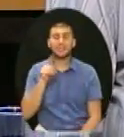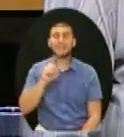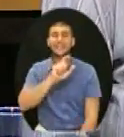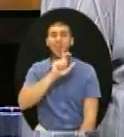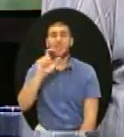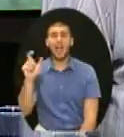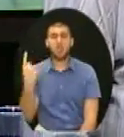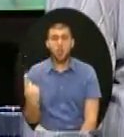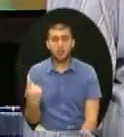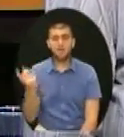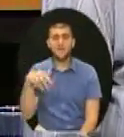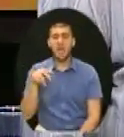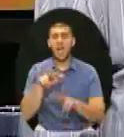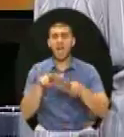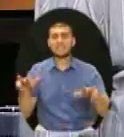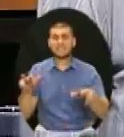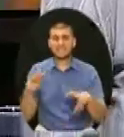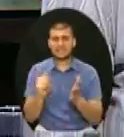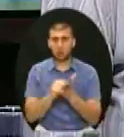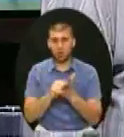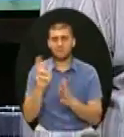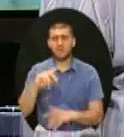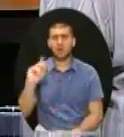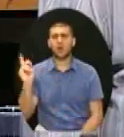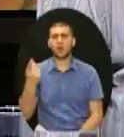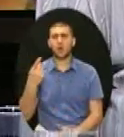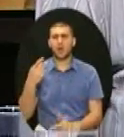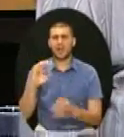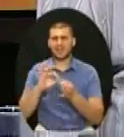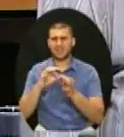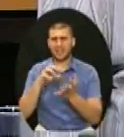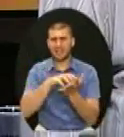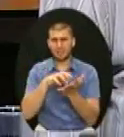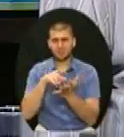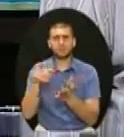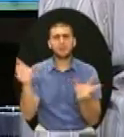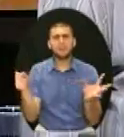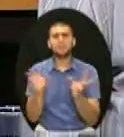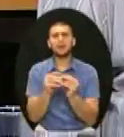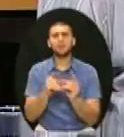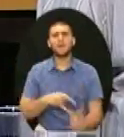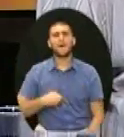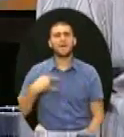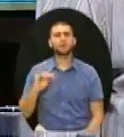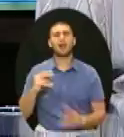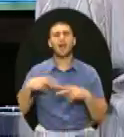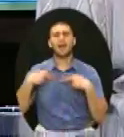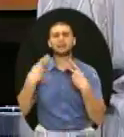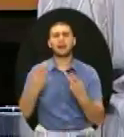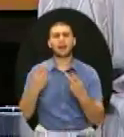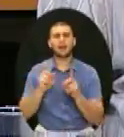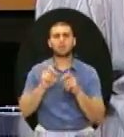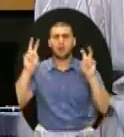אחרונות והארץ ושאר ערוצי האינטרנט, שהייתי מגדיר אותם יחד חוויה של חזרה